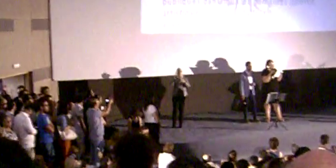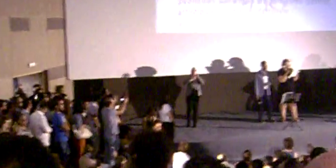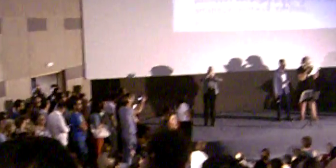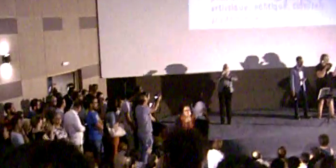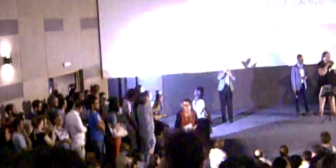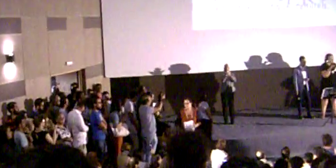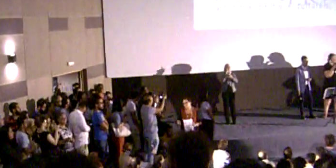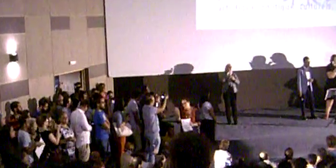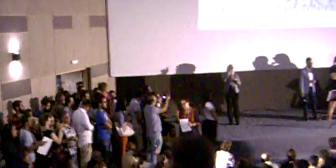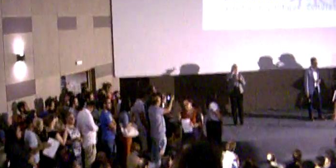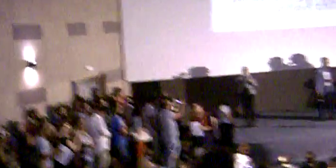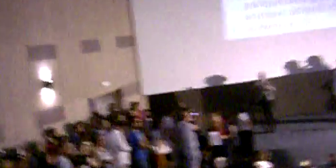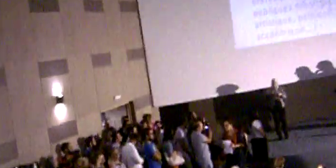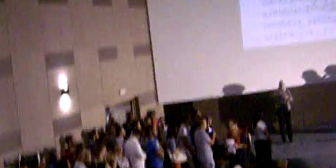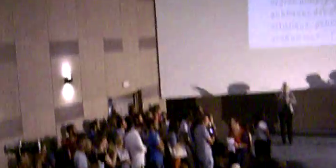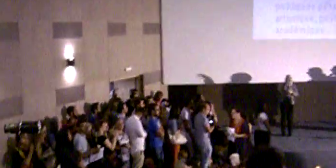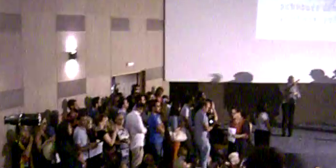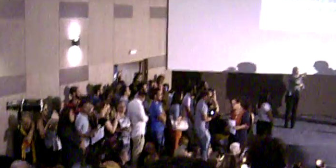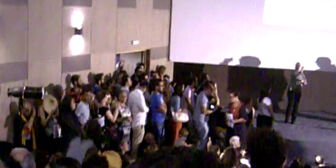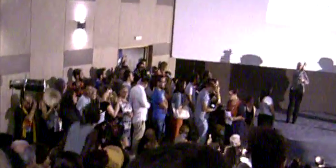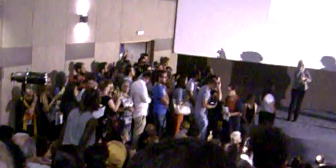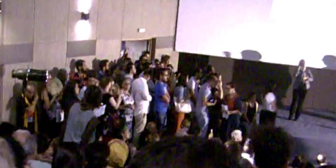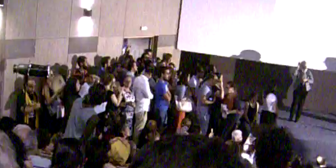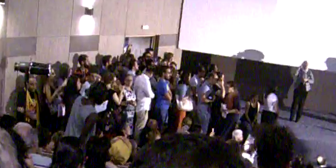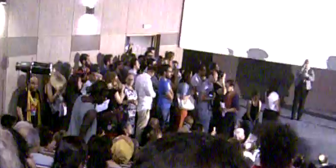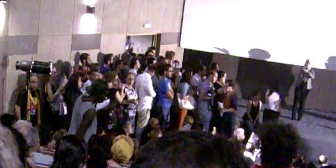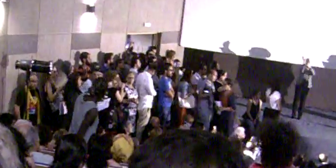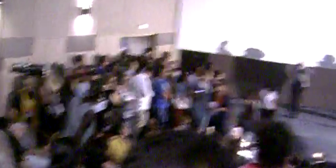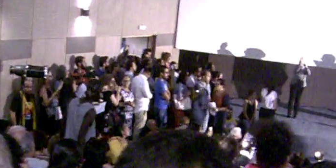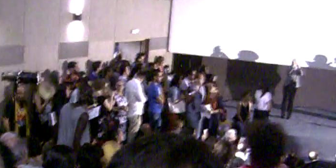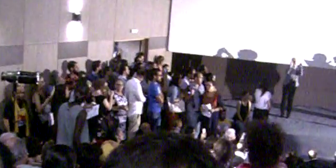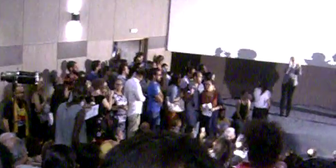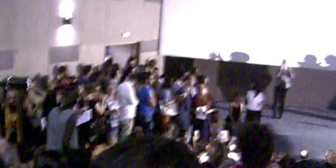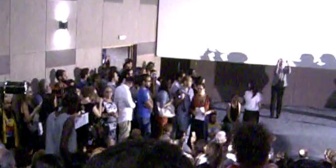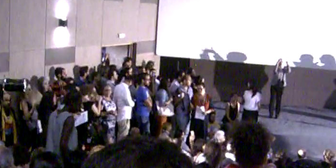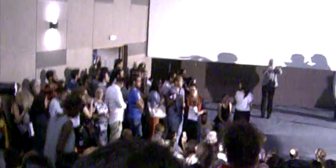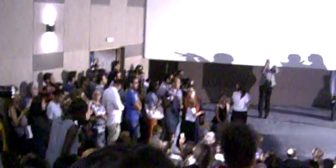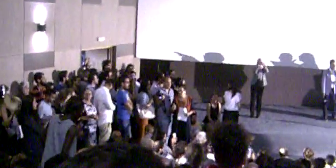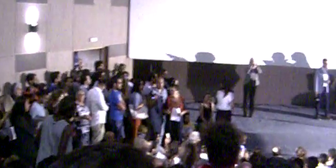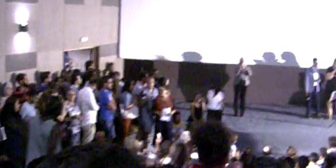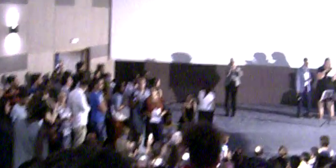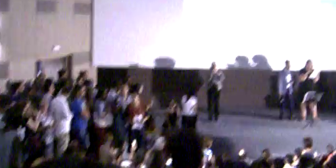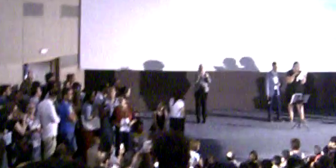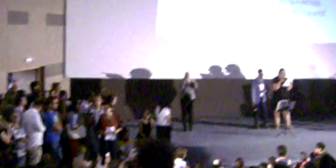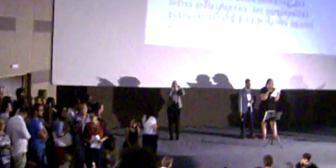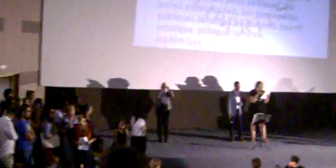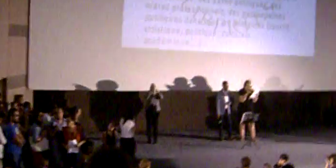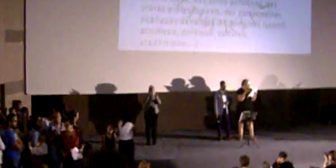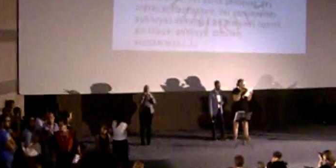شابات وشبان في الجهاد يكونون سفيرات وسفراء للحرية والمساواة وورقات